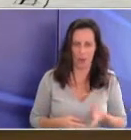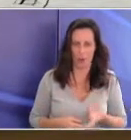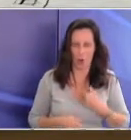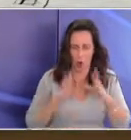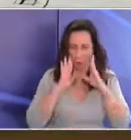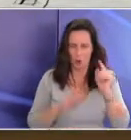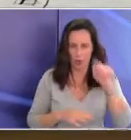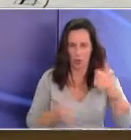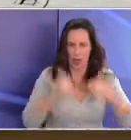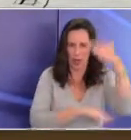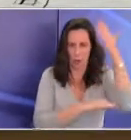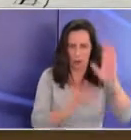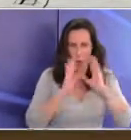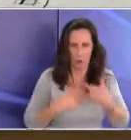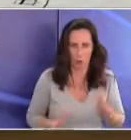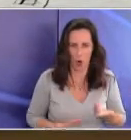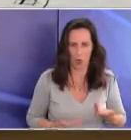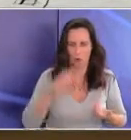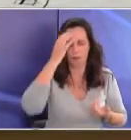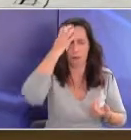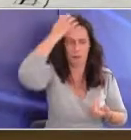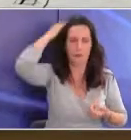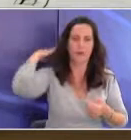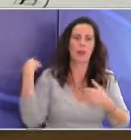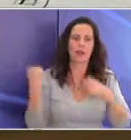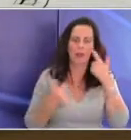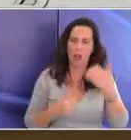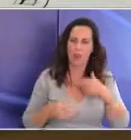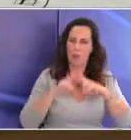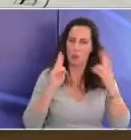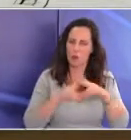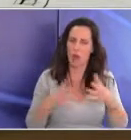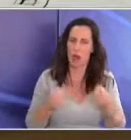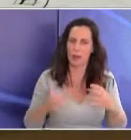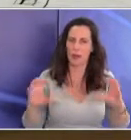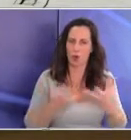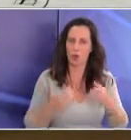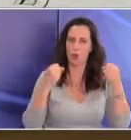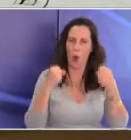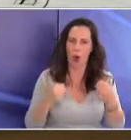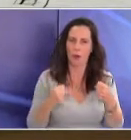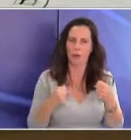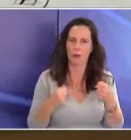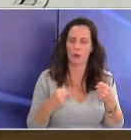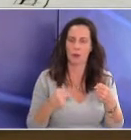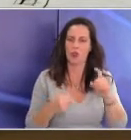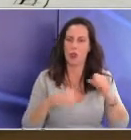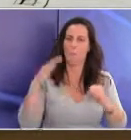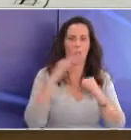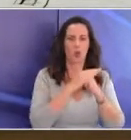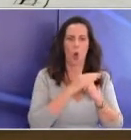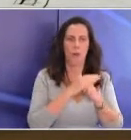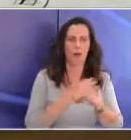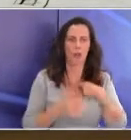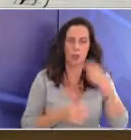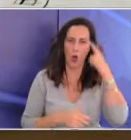שאנחנו נגיע גם לליגה הלאומית, גם על זה כל הזמן היו דיונים, ברור. אני אומר לי שברחבי העולם יש לא מעט קבוצות אוהדים שנמצאים בטופ של הטופ,